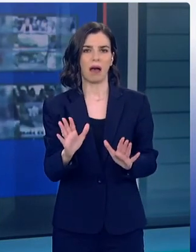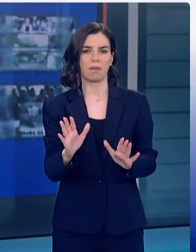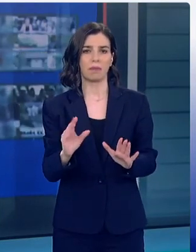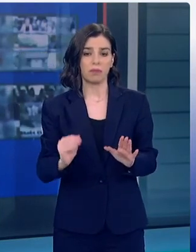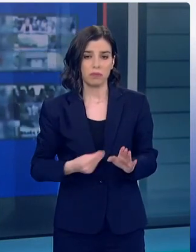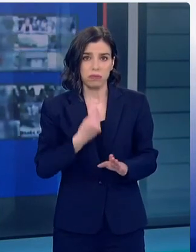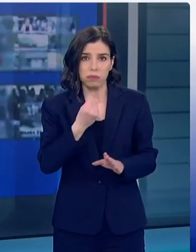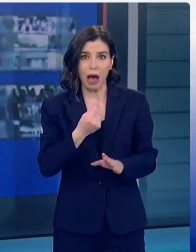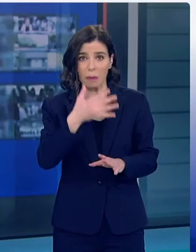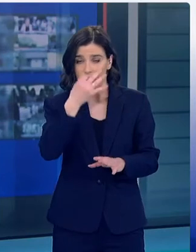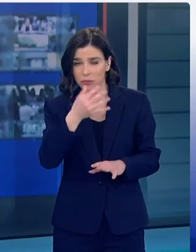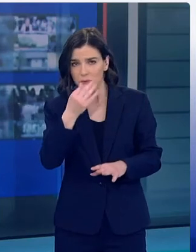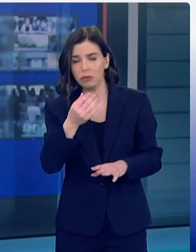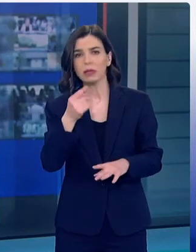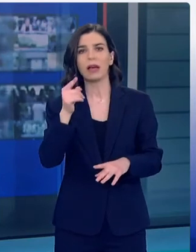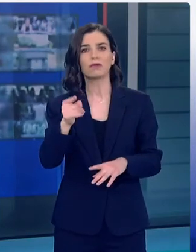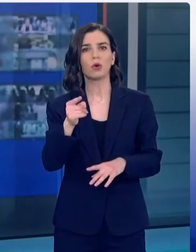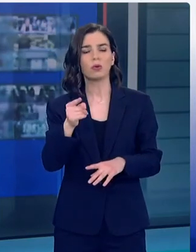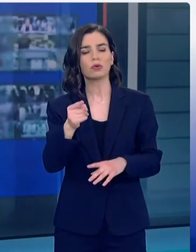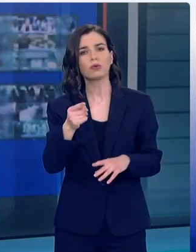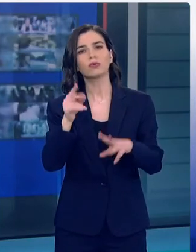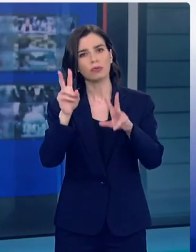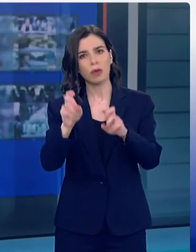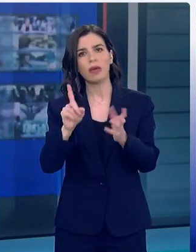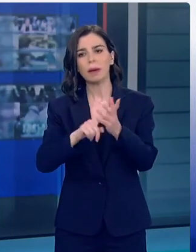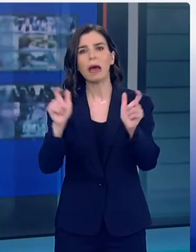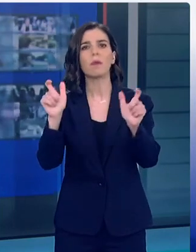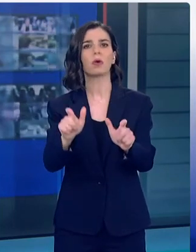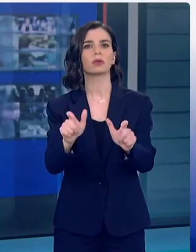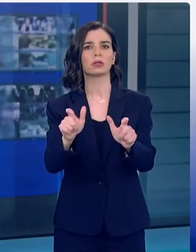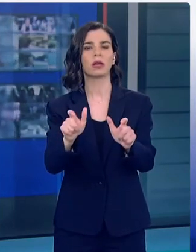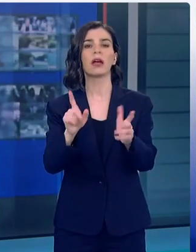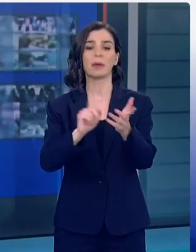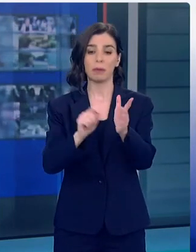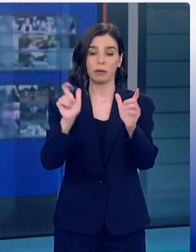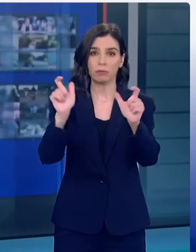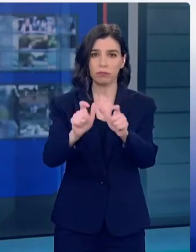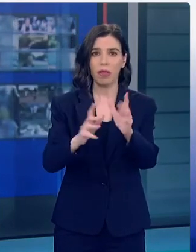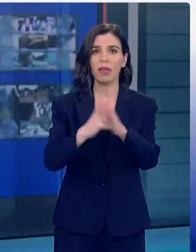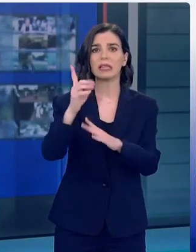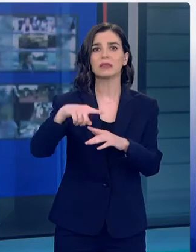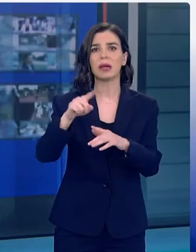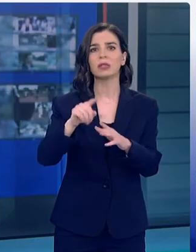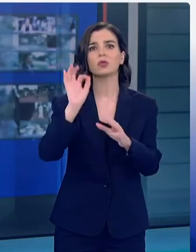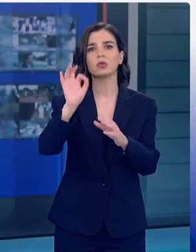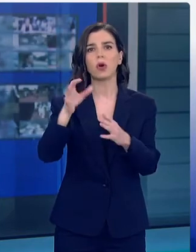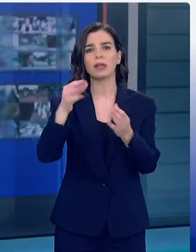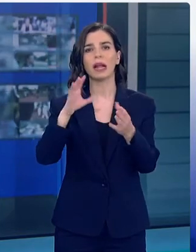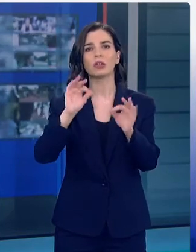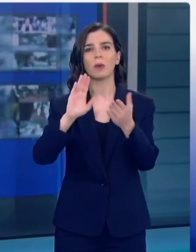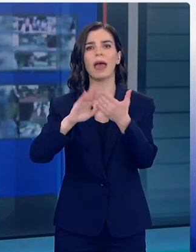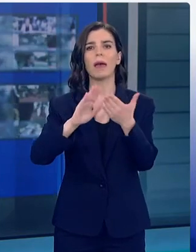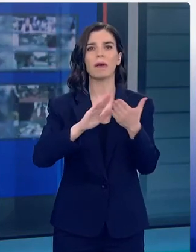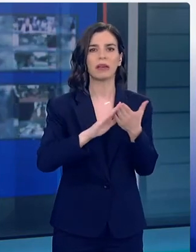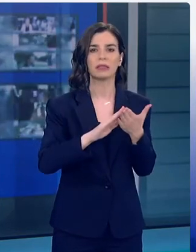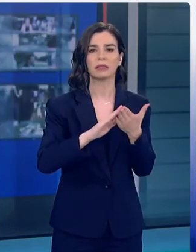Γιατί αν έχει σύμπτωμα και είναι ο νέος ιός, θα πρέπει να απομονωθείς, να κάνεις την καραντίνα σου και να γίνει και πιο εύκολα η χνηλάτιση από τις